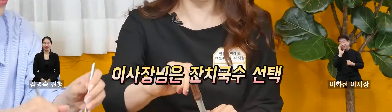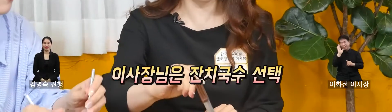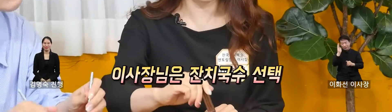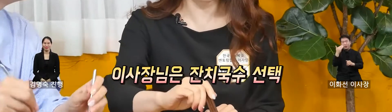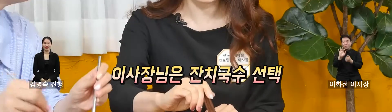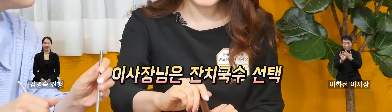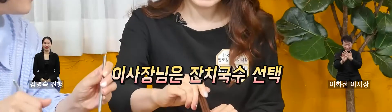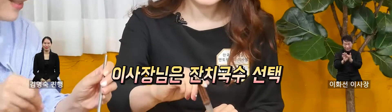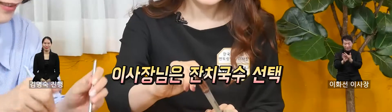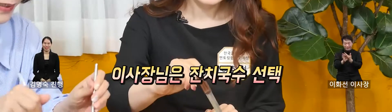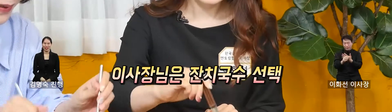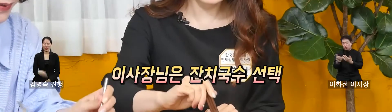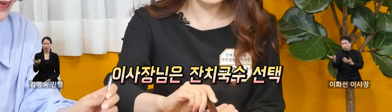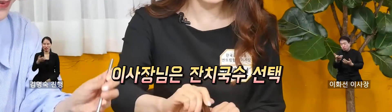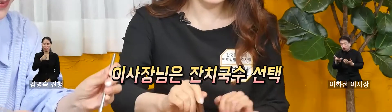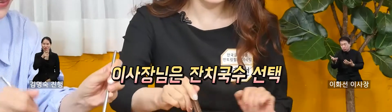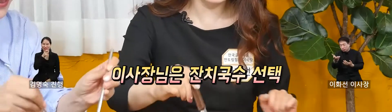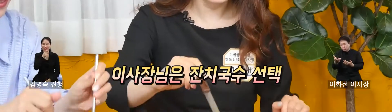이렇게 국물.